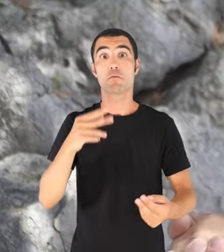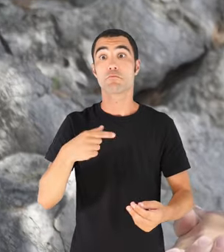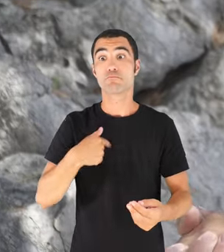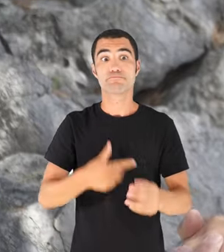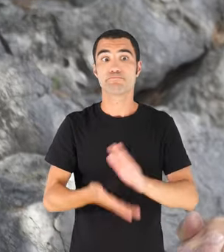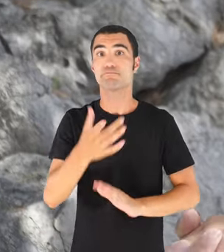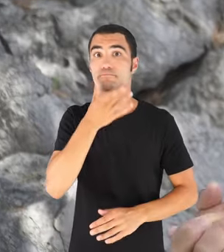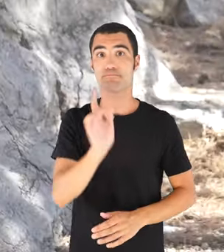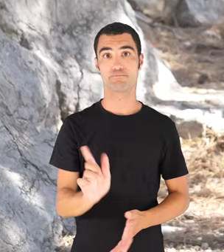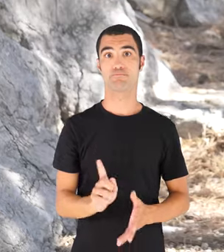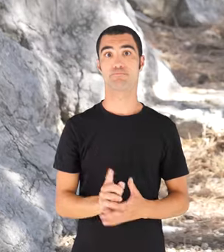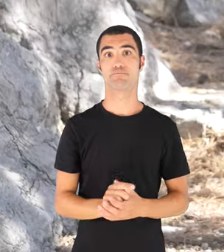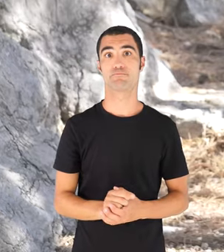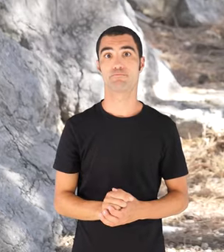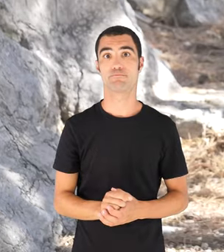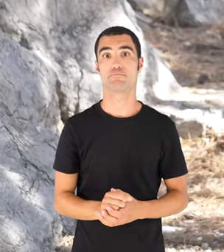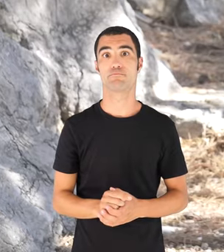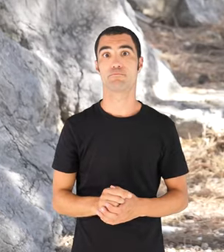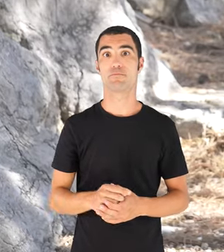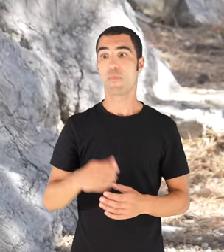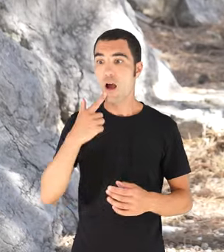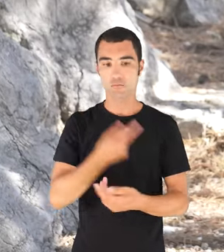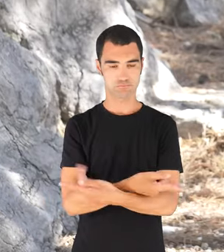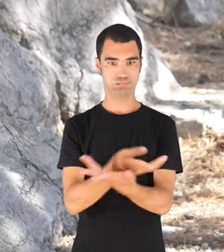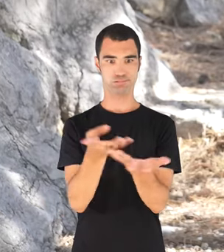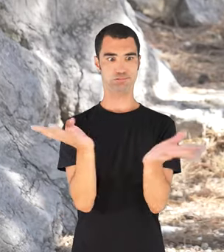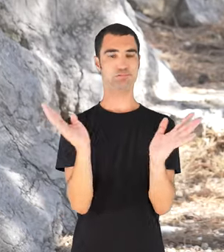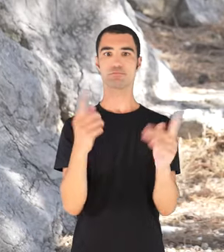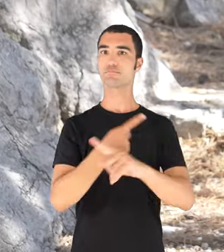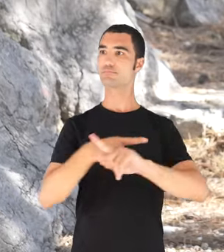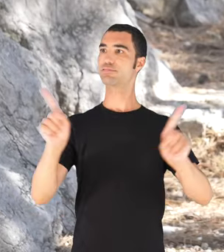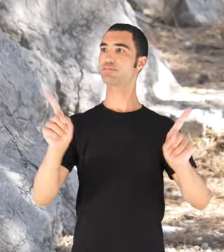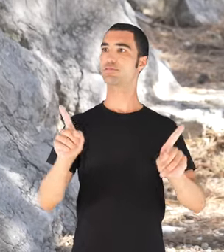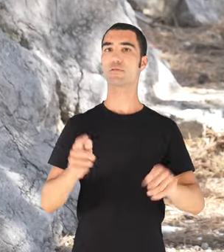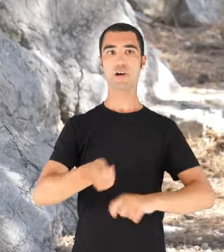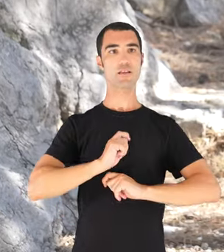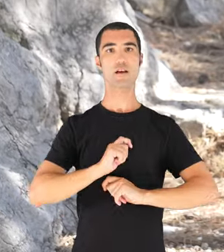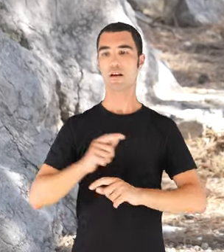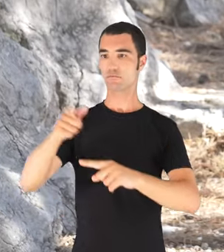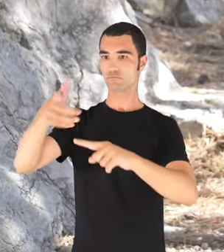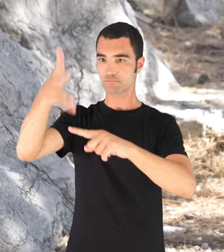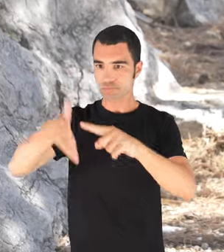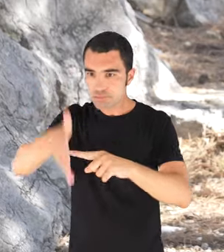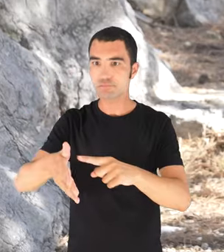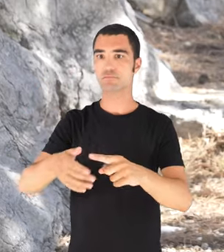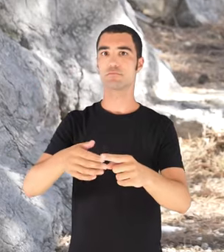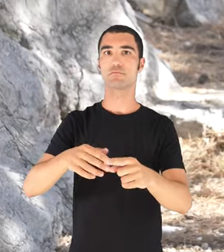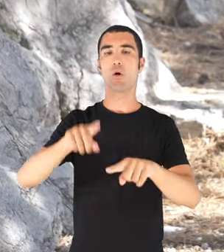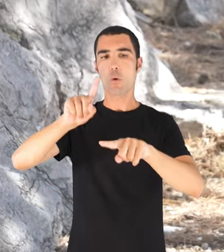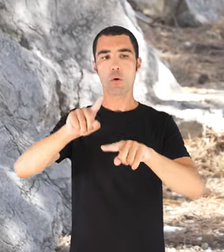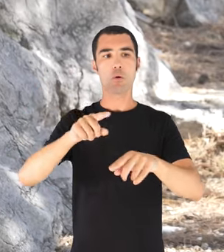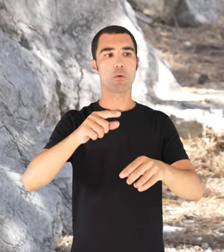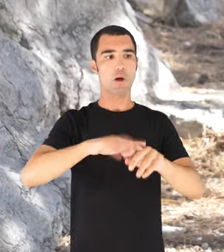pentura no haguéssim explotat. I és una diversificació que hem fet cap a producte local, cap a